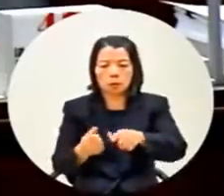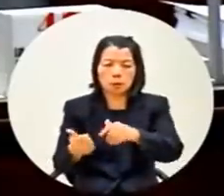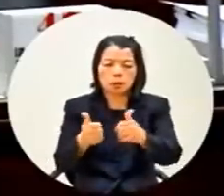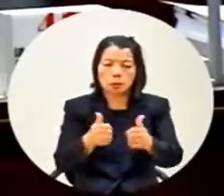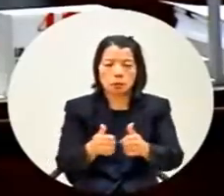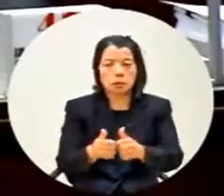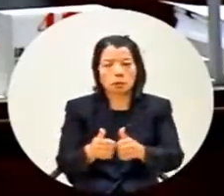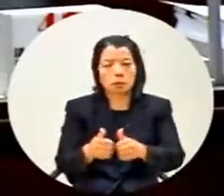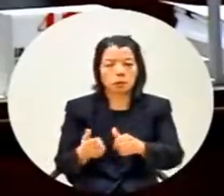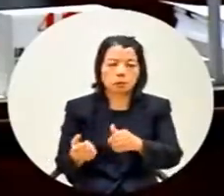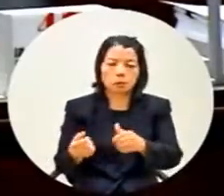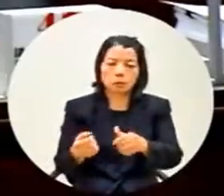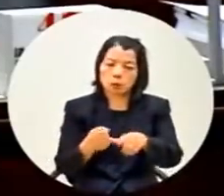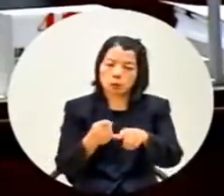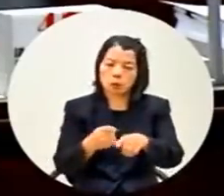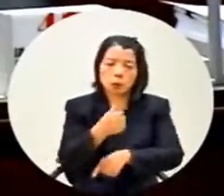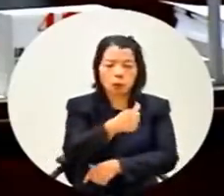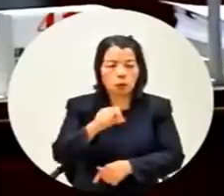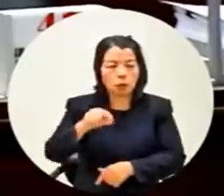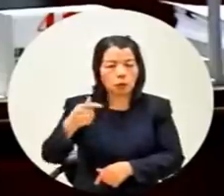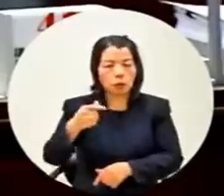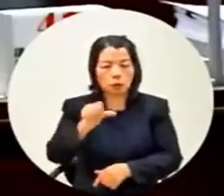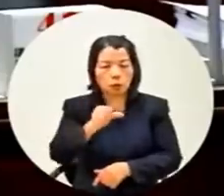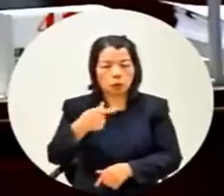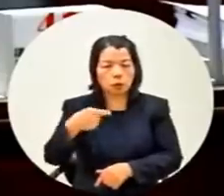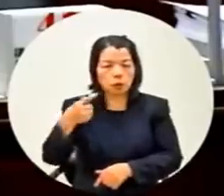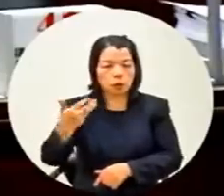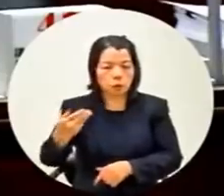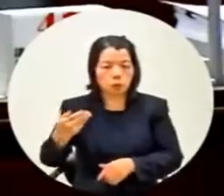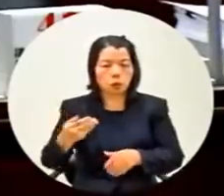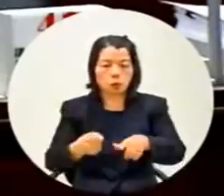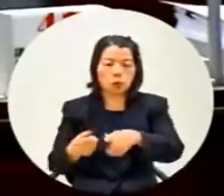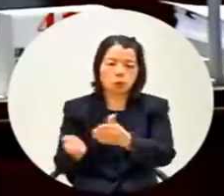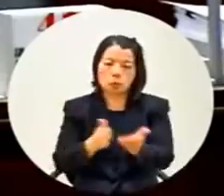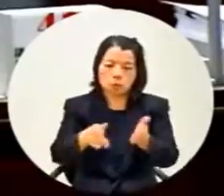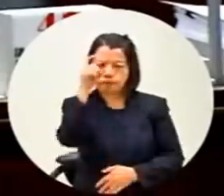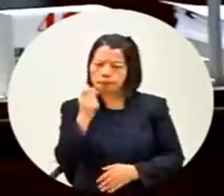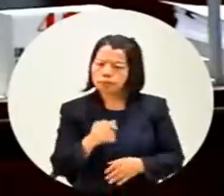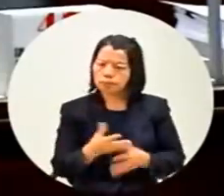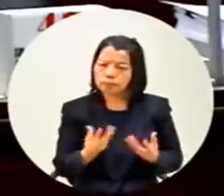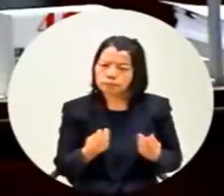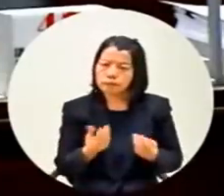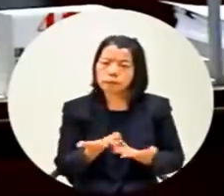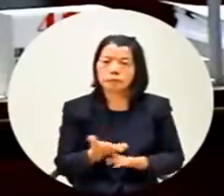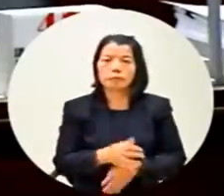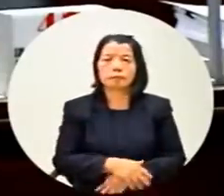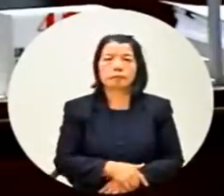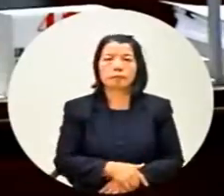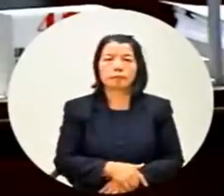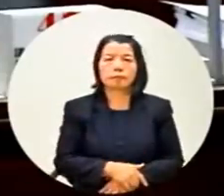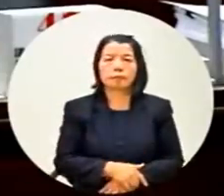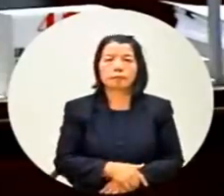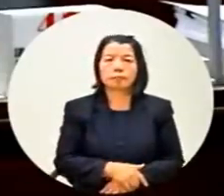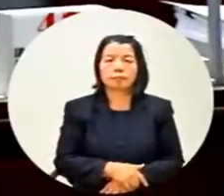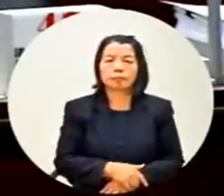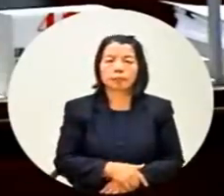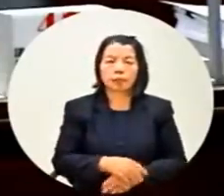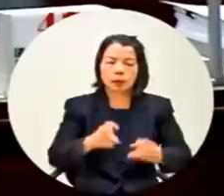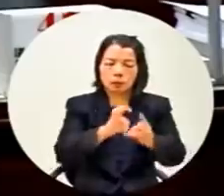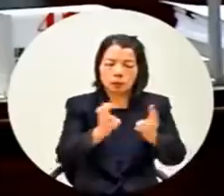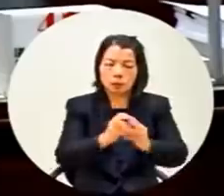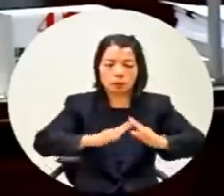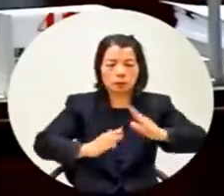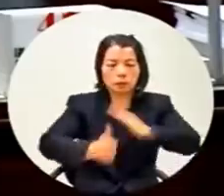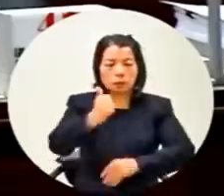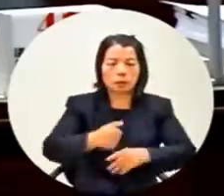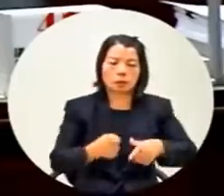案？这个难道没有令人匪夷所思吗？杨市长，工程会最